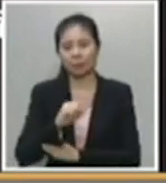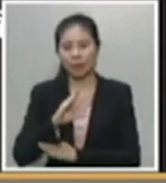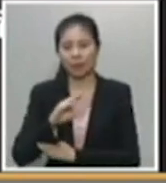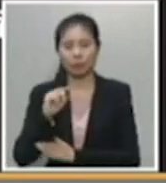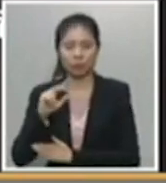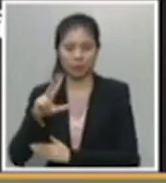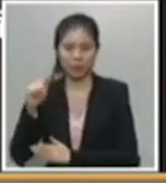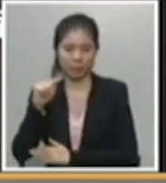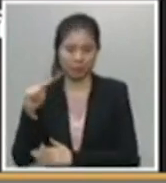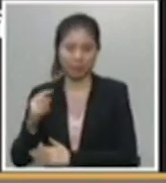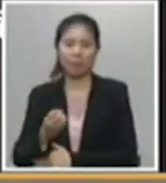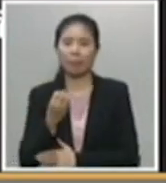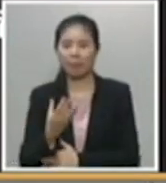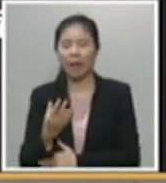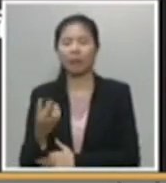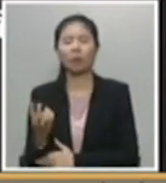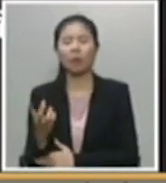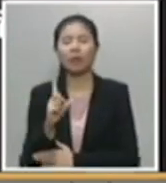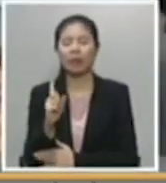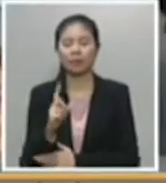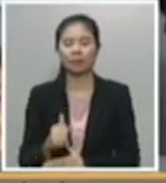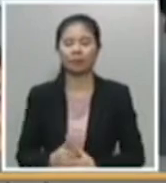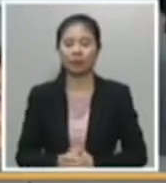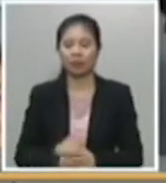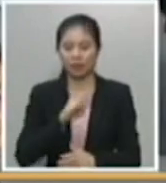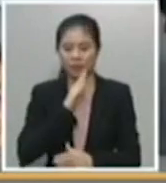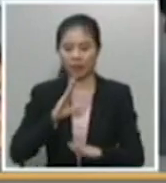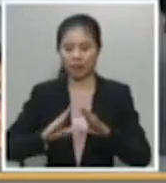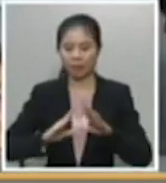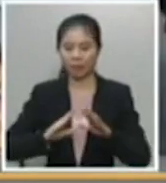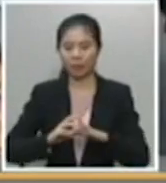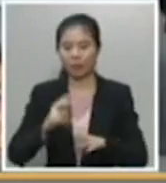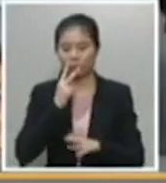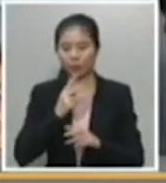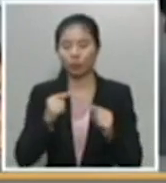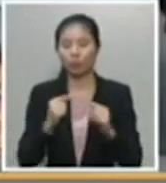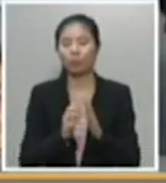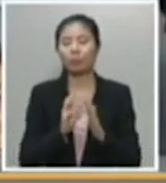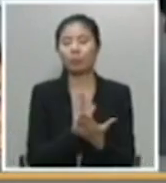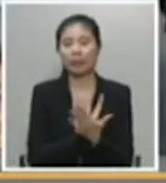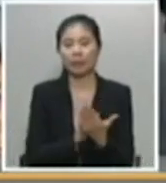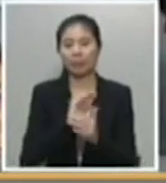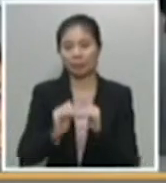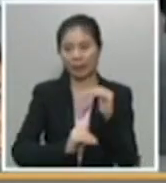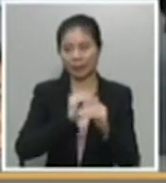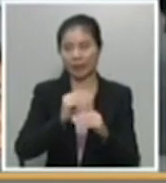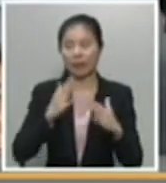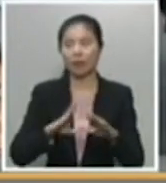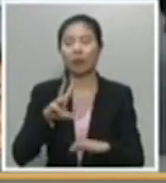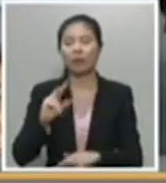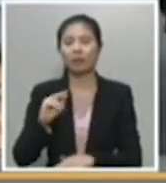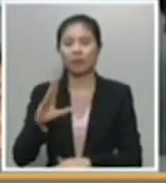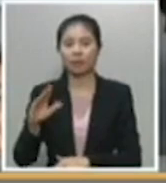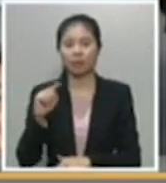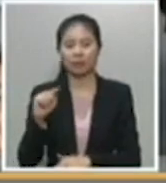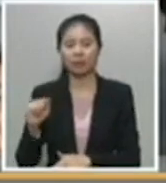15.3% นะครับถามว่ามากหรือน้อยนะครับก็เปรียบเทียบดูนะครับกับประเทศที่พัฒนาแล้วโดยเฉลี่ยเนี่ยจะอยู่ที่ประมาณ 35% ของ